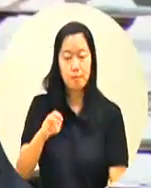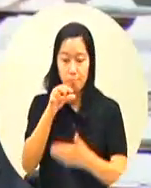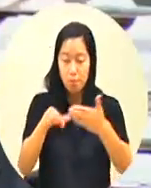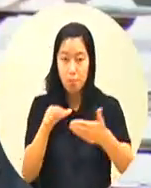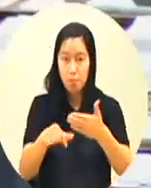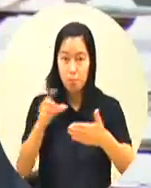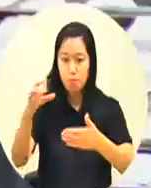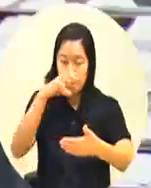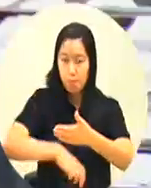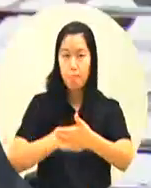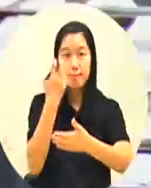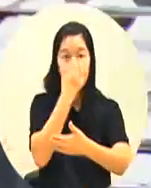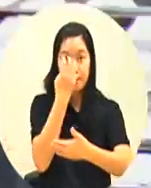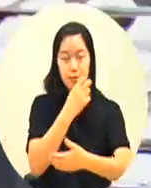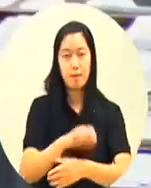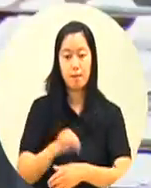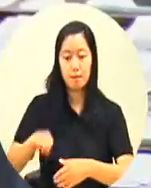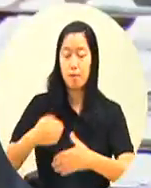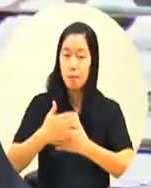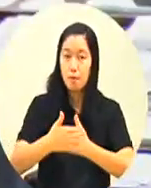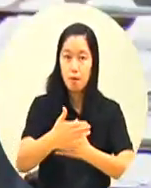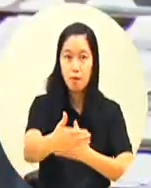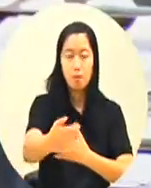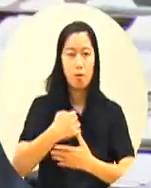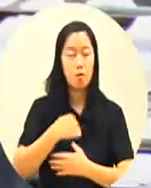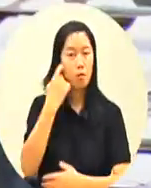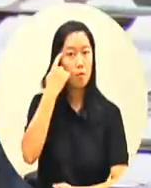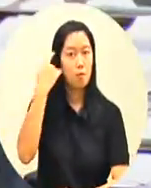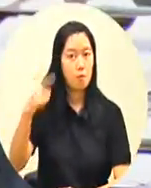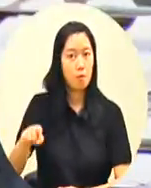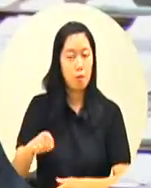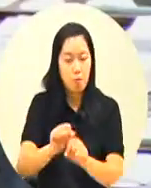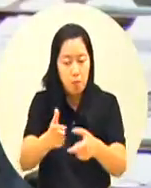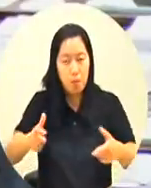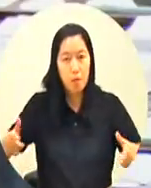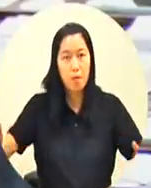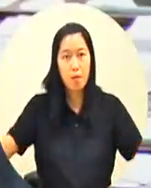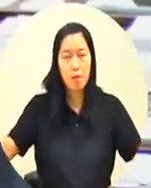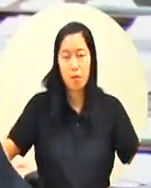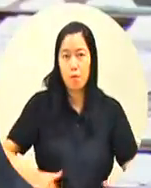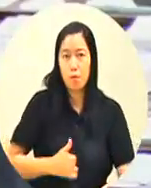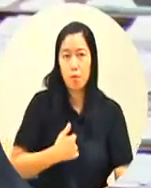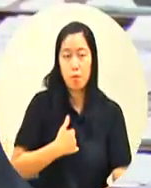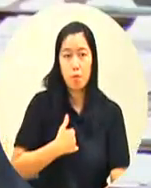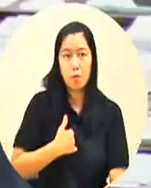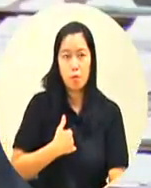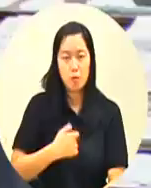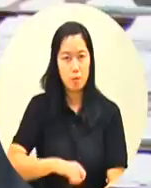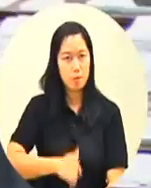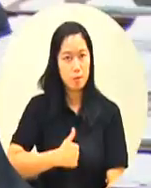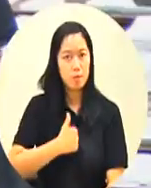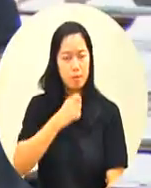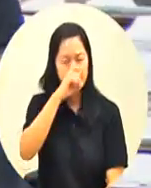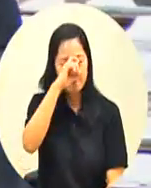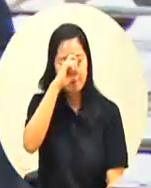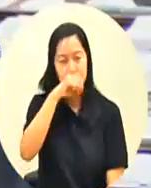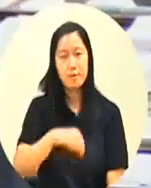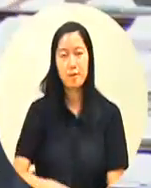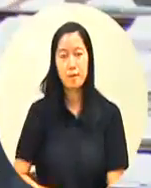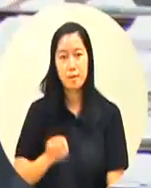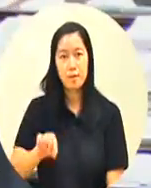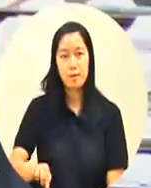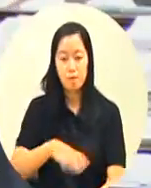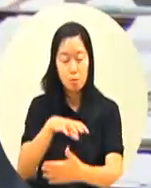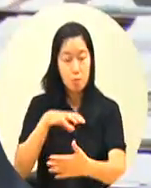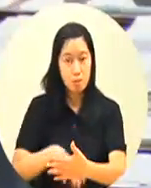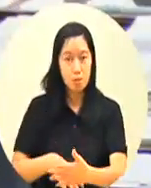管了。那在纳管的过程当中，我觉得很多东西真的我非常期待的，其实这里面有很多东西